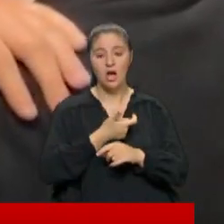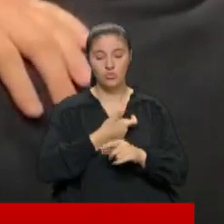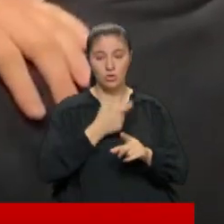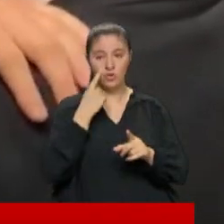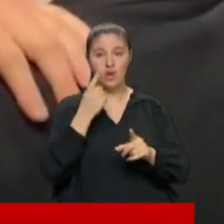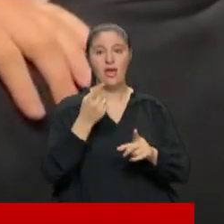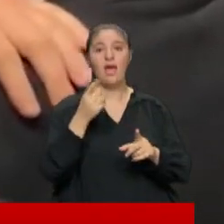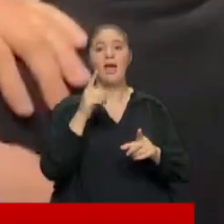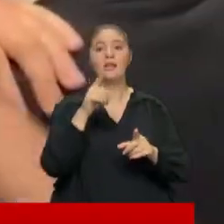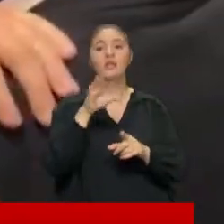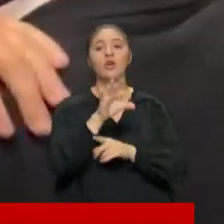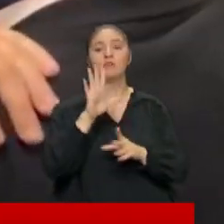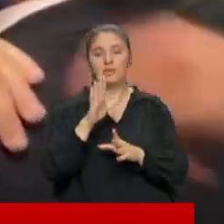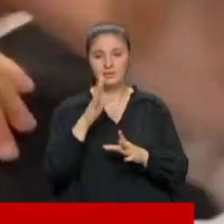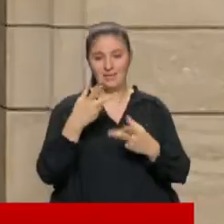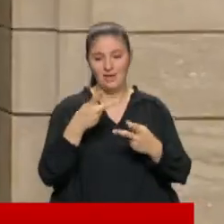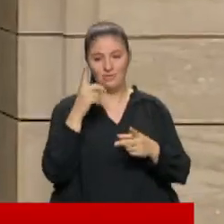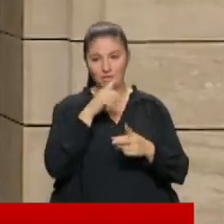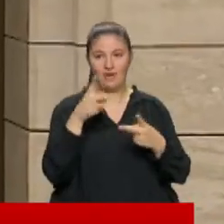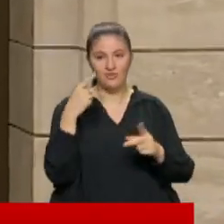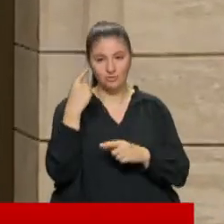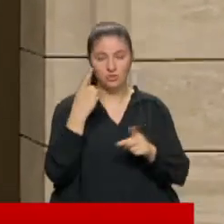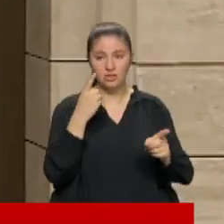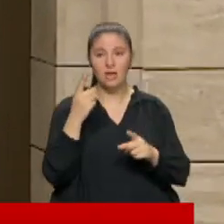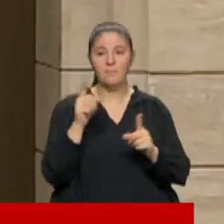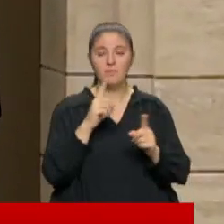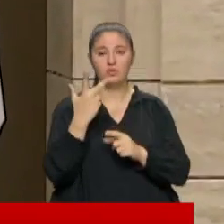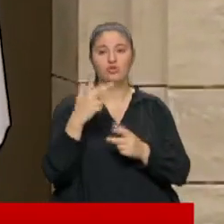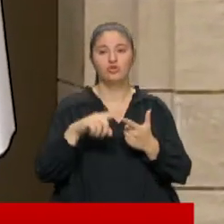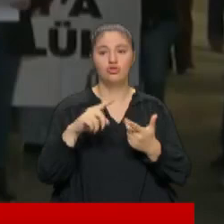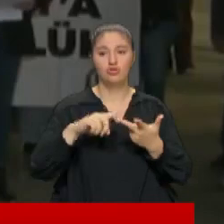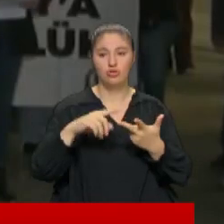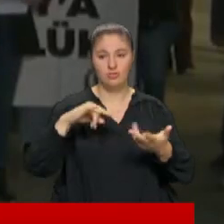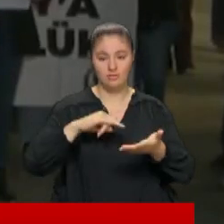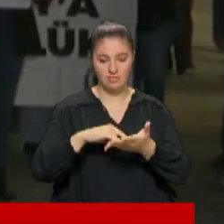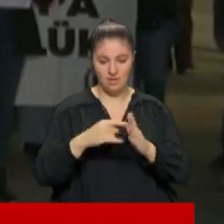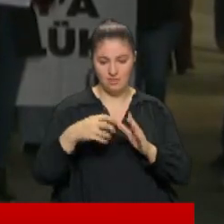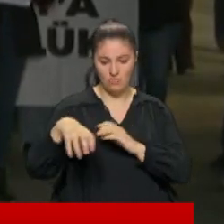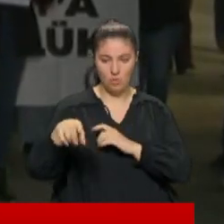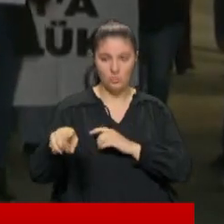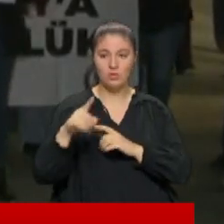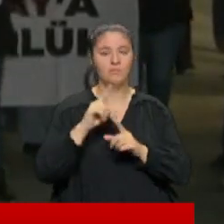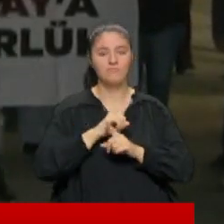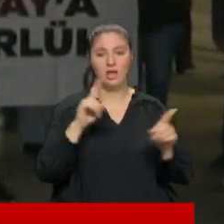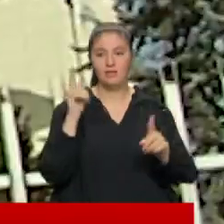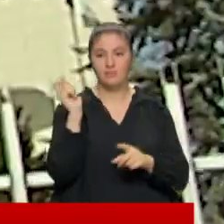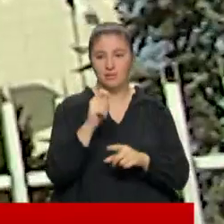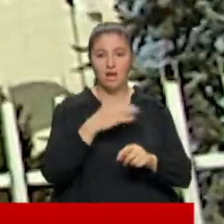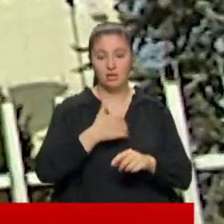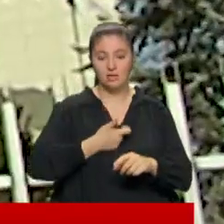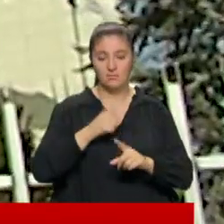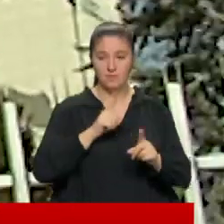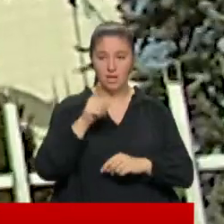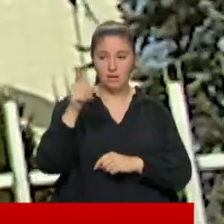dokunulmazlığı kapsamında tahliyesi beklenirken Yargıtay 3. Dairesi talebi reddetti. Gözler Anayasa Mahkemesi'ne çevrildi.